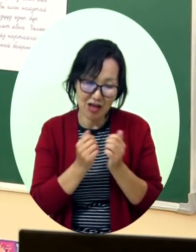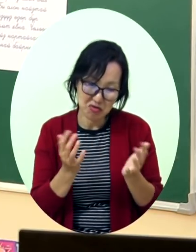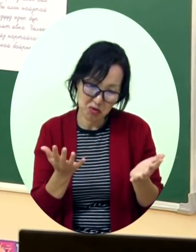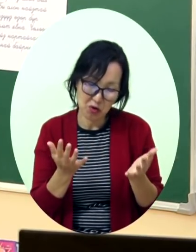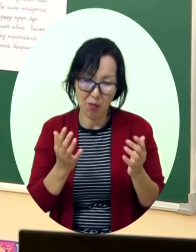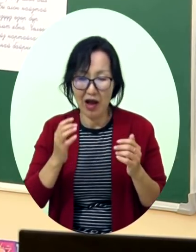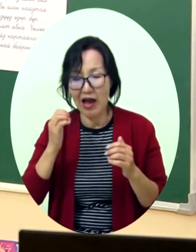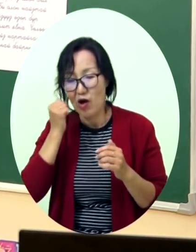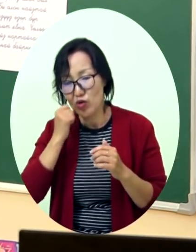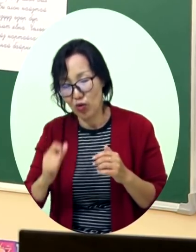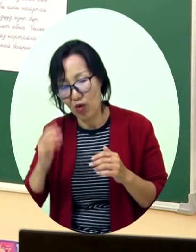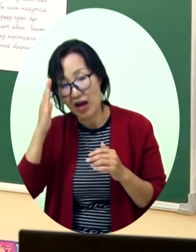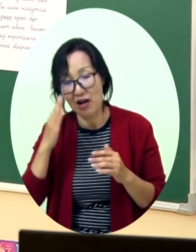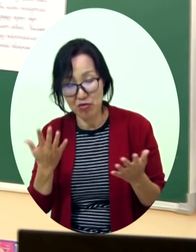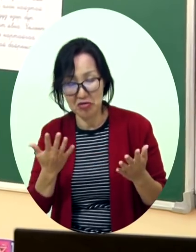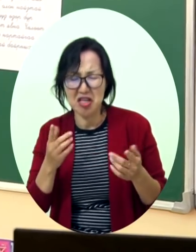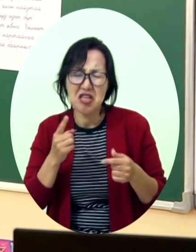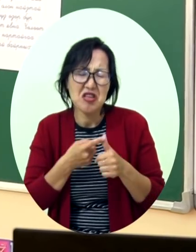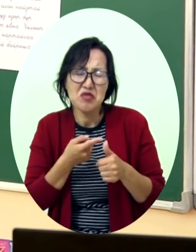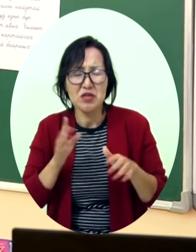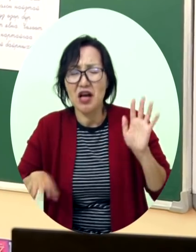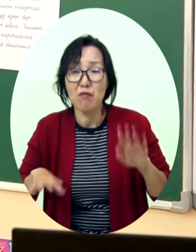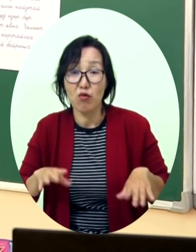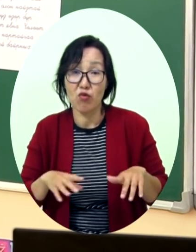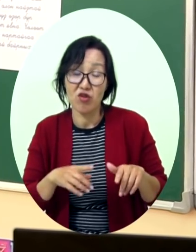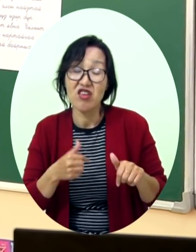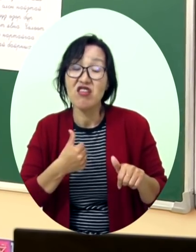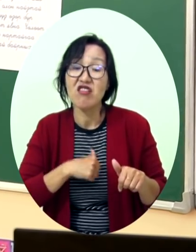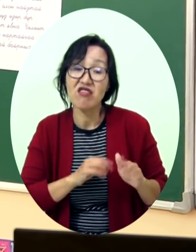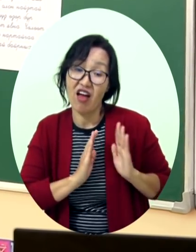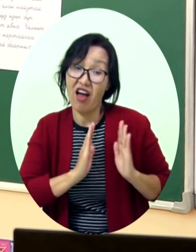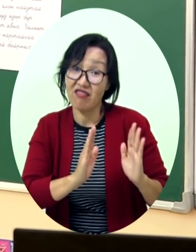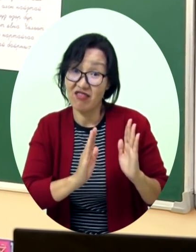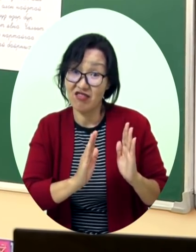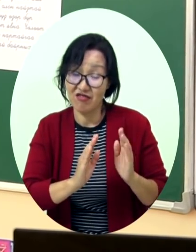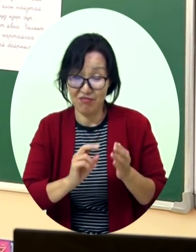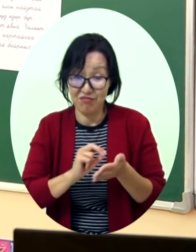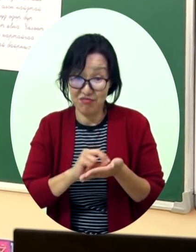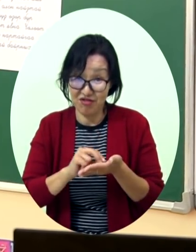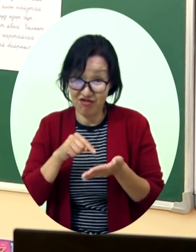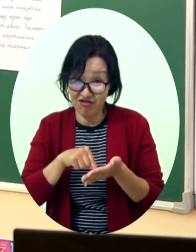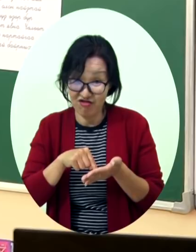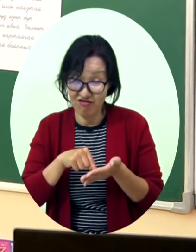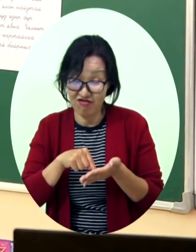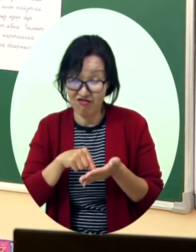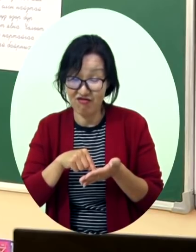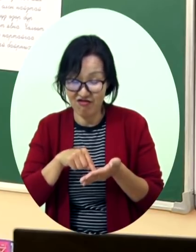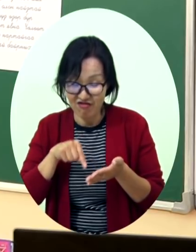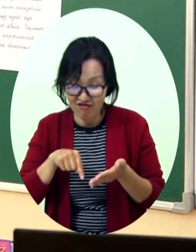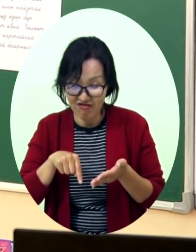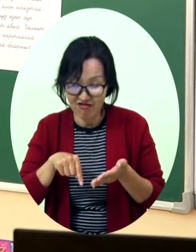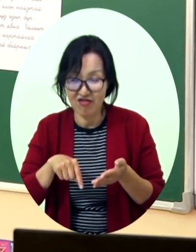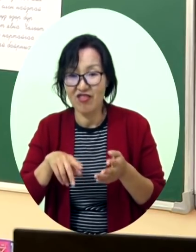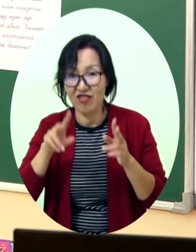ээж, ахмад хүмүүс дүү нарын хинд бичиж байна. Өөр хинд ч байж болох юм тийм үү? Бичиж буюу хинд бичиж, хандаж бичиж байгаавэ